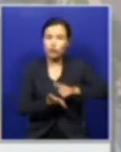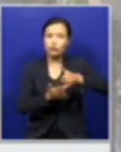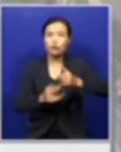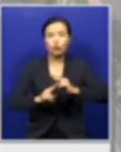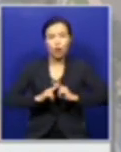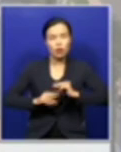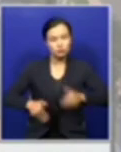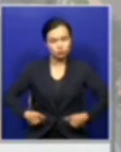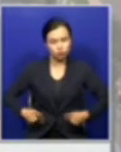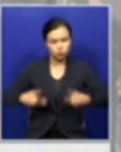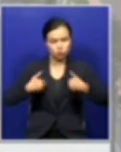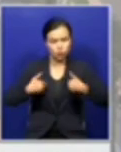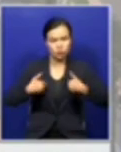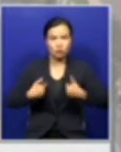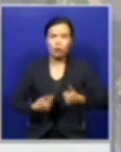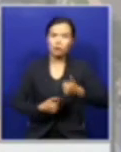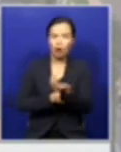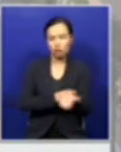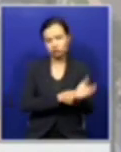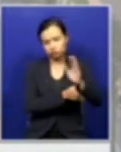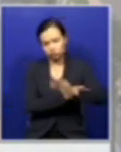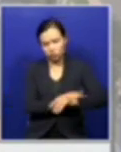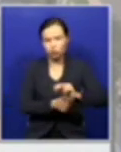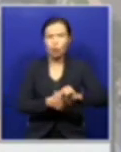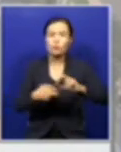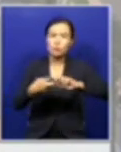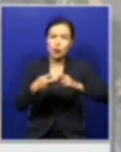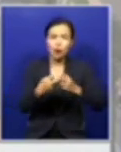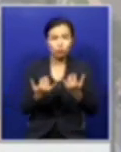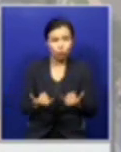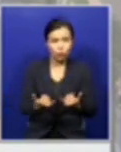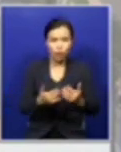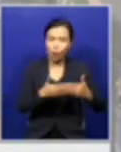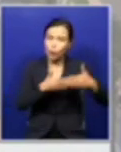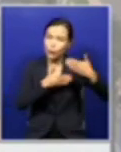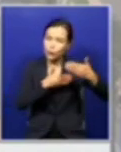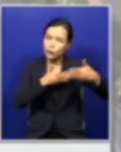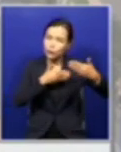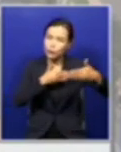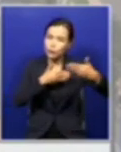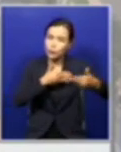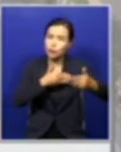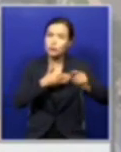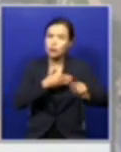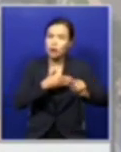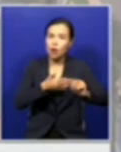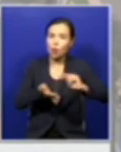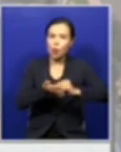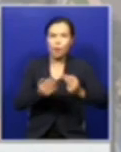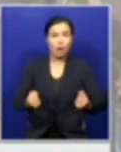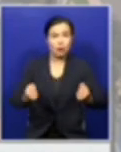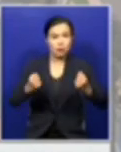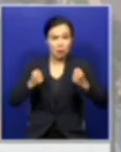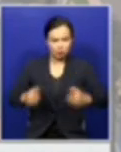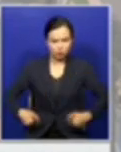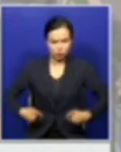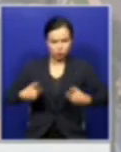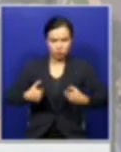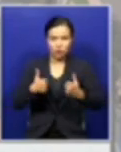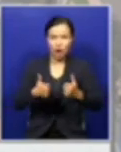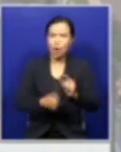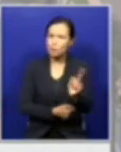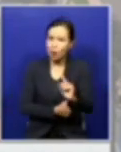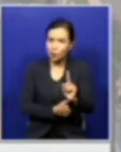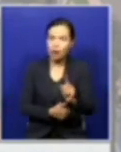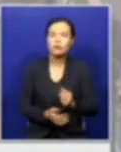ำรงชีวิตอยู่ได้ในภาวะเช่นนี้ต่อเนื่องจนเขายืนอยู่ได้อย่างไร